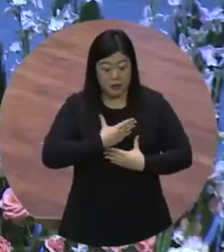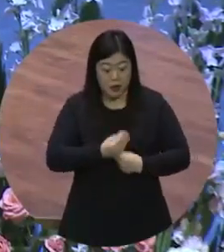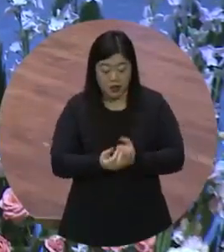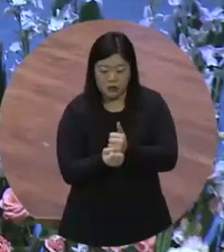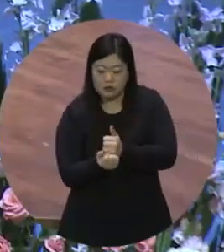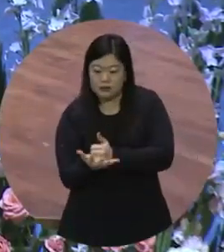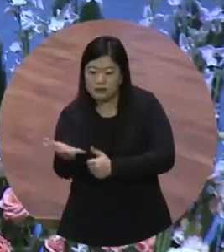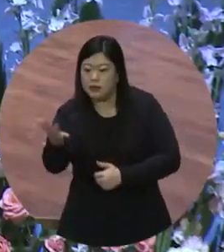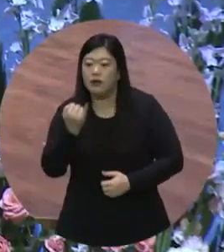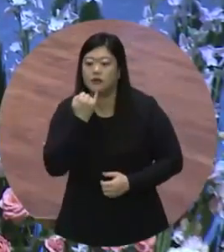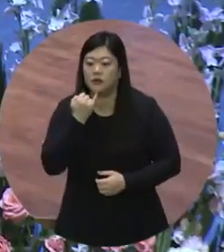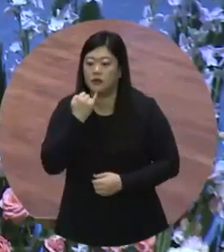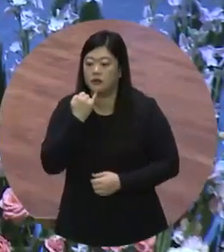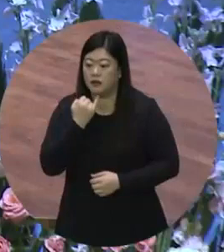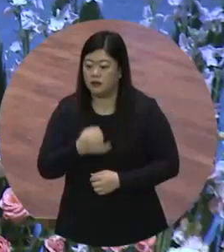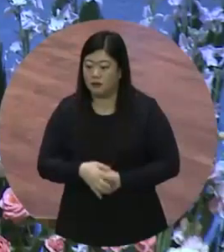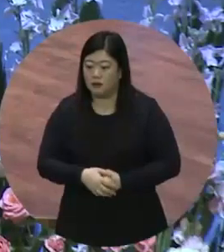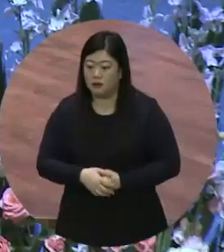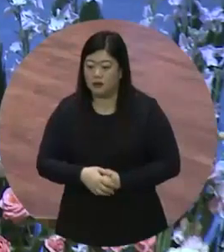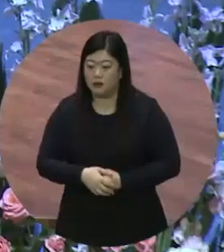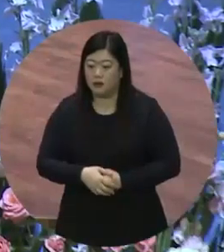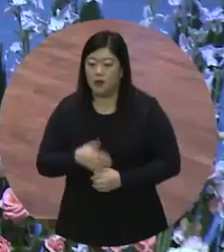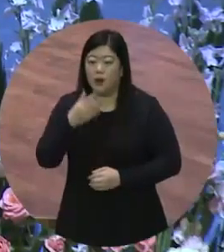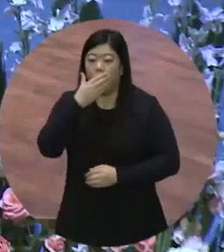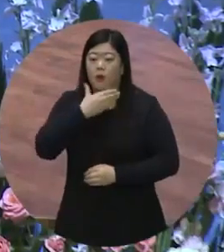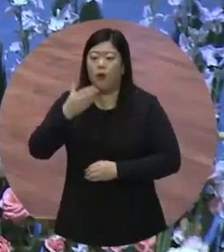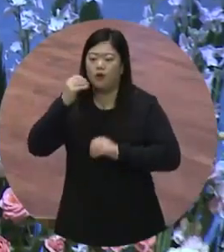복음 증거만이 그래서 복음 증거만이